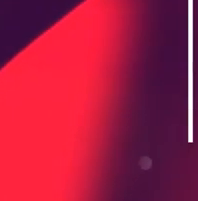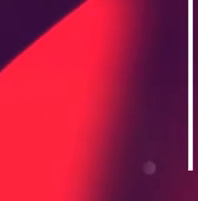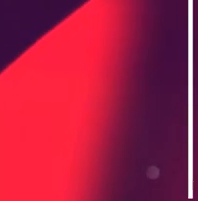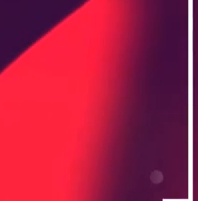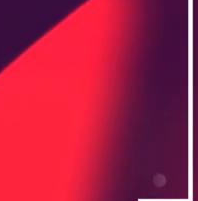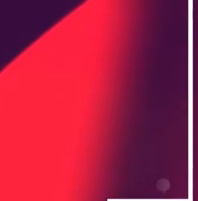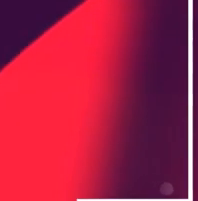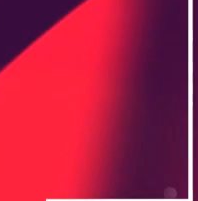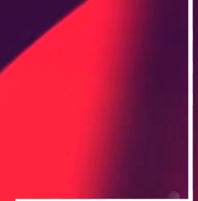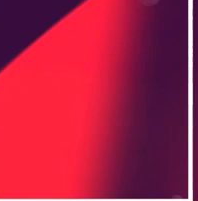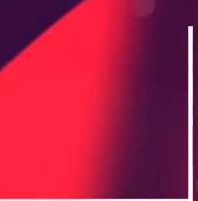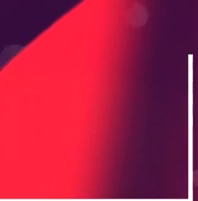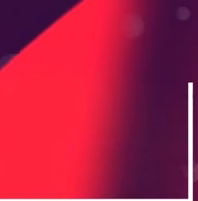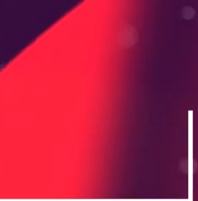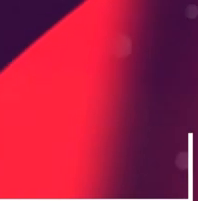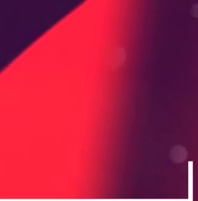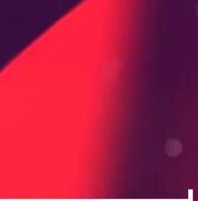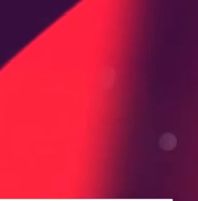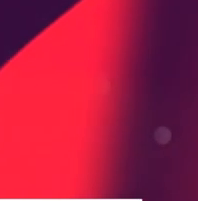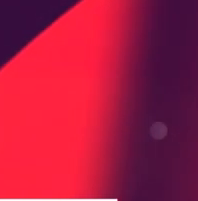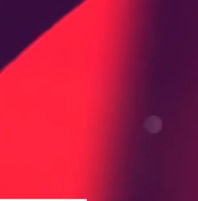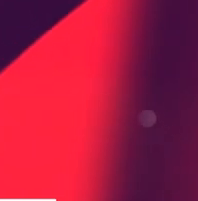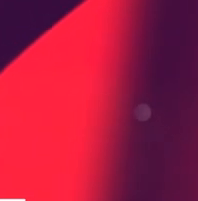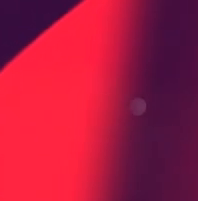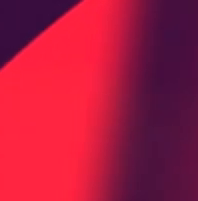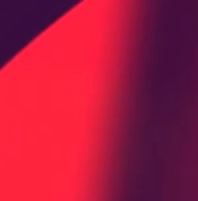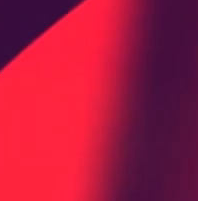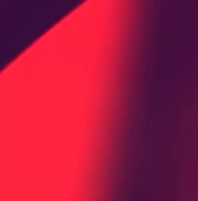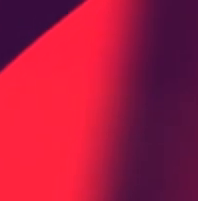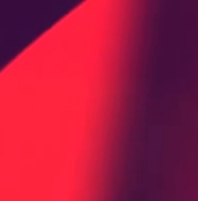Loki Siddhu and Unusu Puatanaganda. See the news YouTube channel like Adama subscribe Karanda.